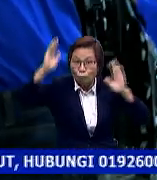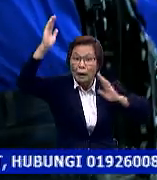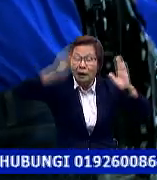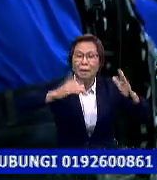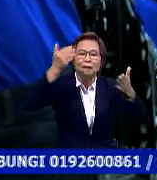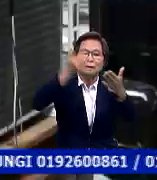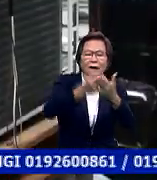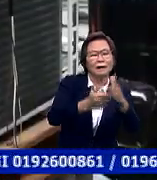tahun ini